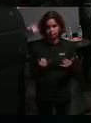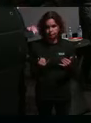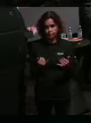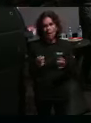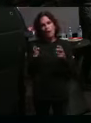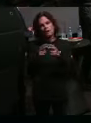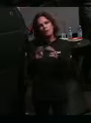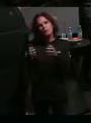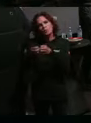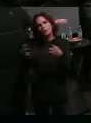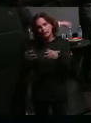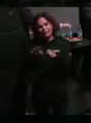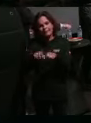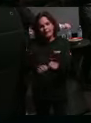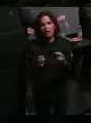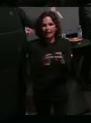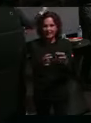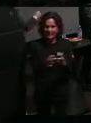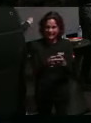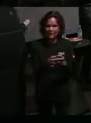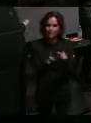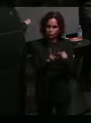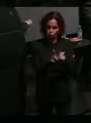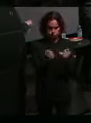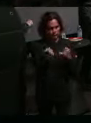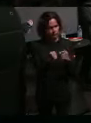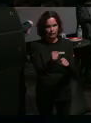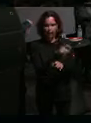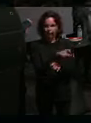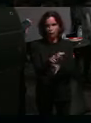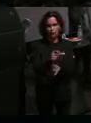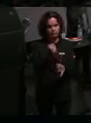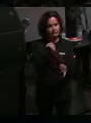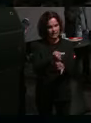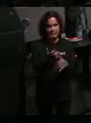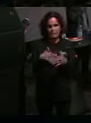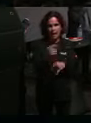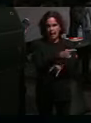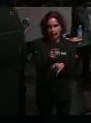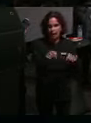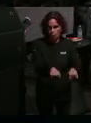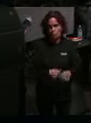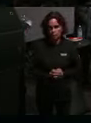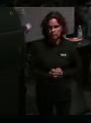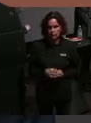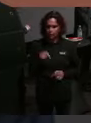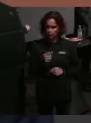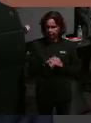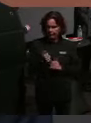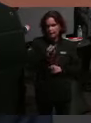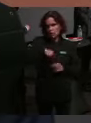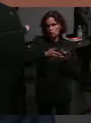kraftutbygging og tilgang på energi. Det få ting som engasjerer folk mer enn det, og som viktige for vårt samfunn og